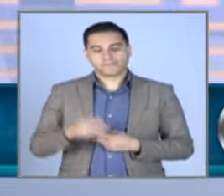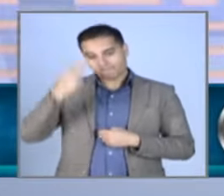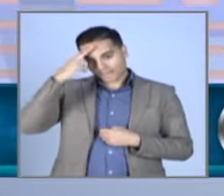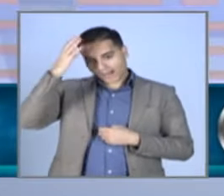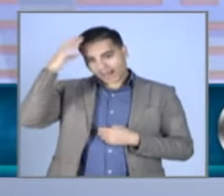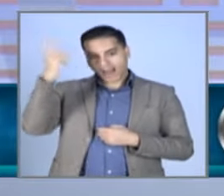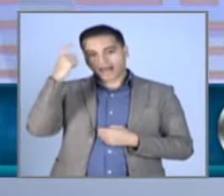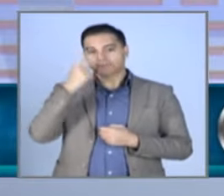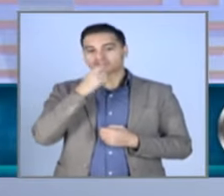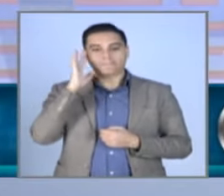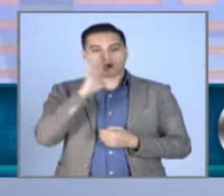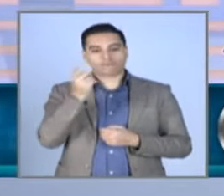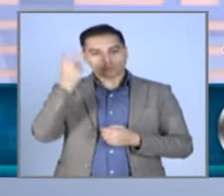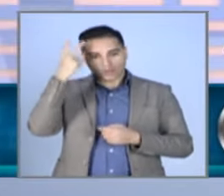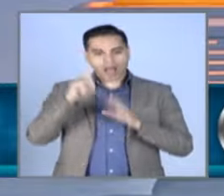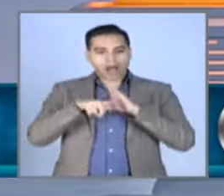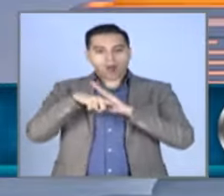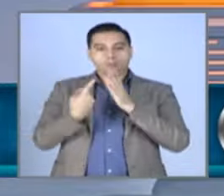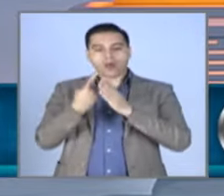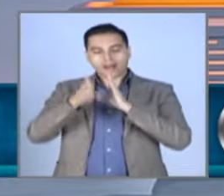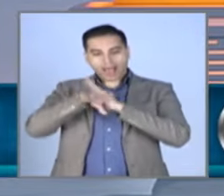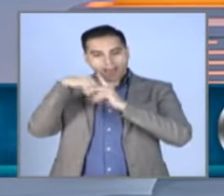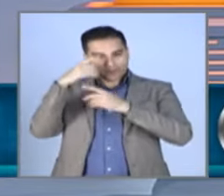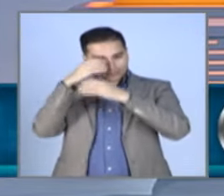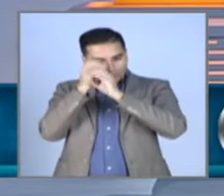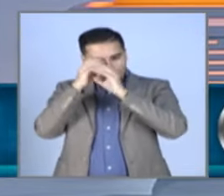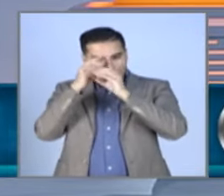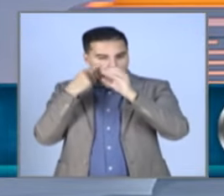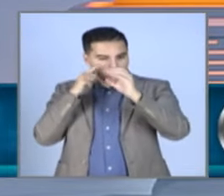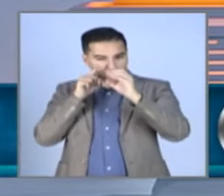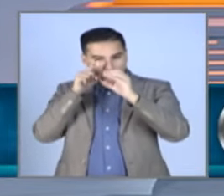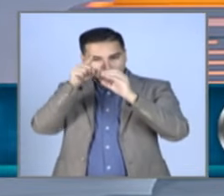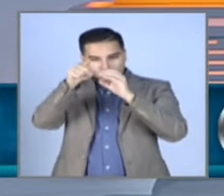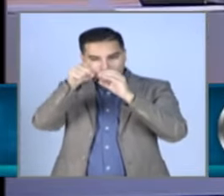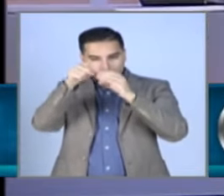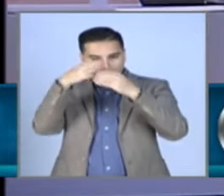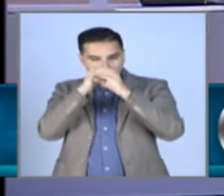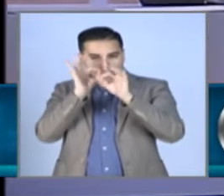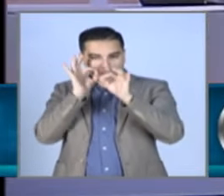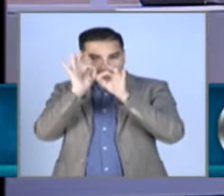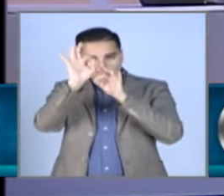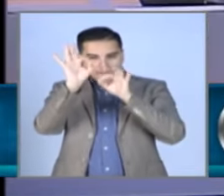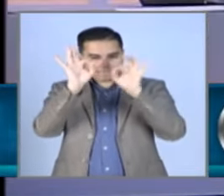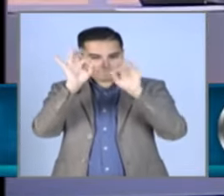من هو العالم الإنجليزي مخترع أول تلسكوب عاكس قابل للاستخدام عام